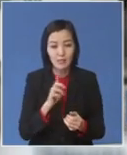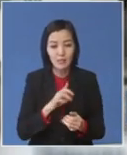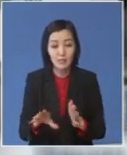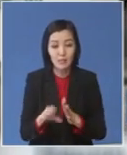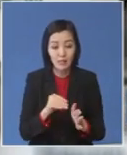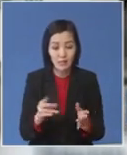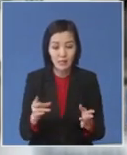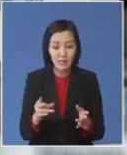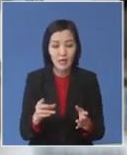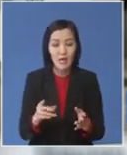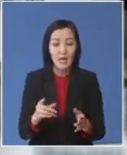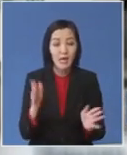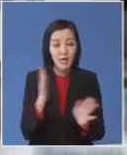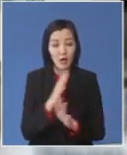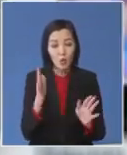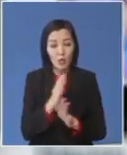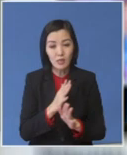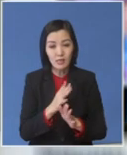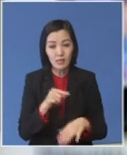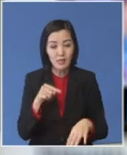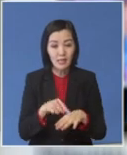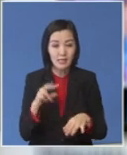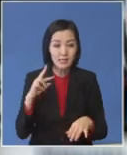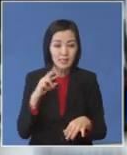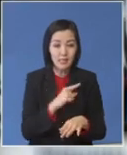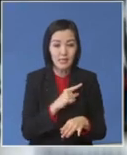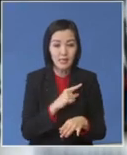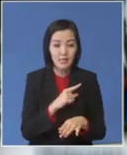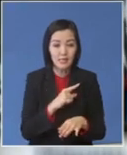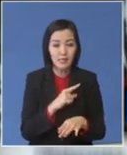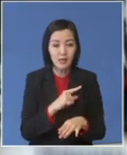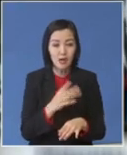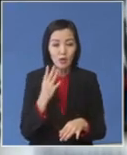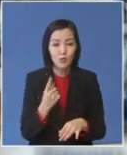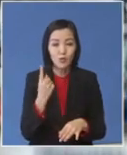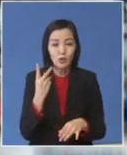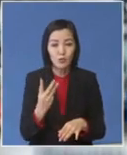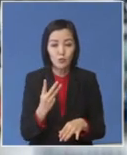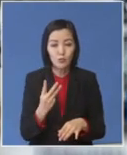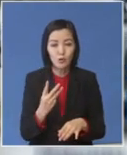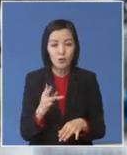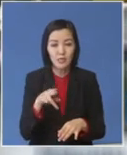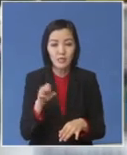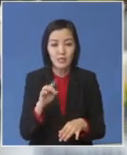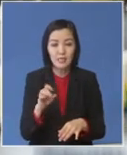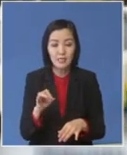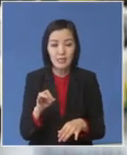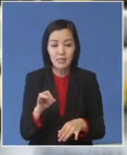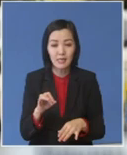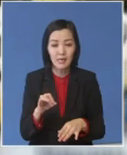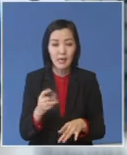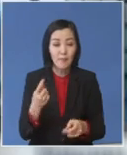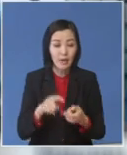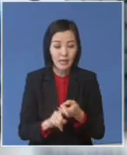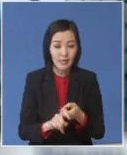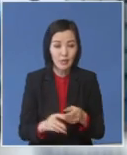екен. Экологтардың айтуынша қоршаған ортаға тарайтын азот оксидінің 4-3 бөлігі дизельден пайда болады. Сол себепті елдегі